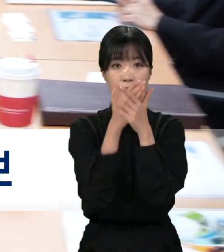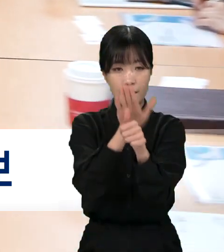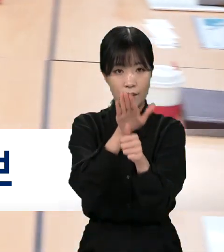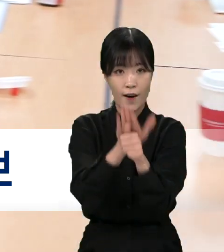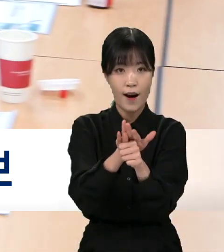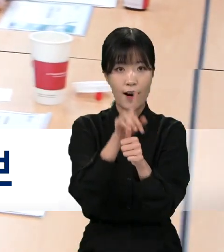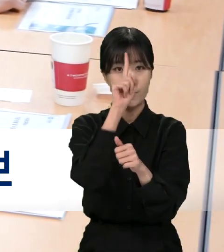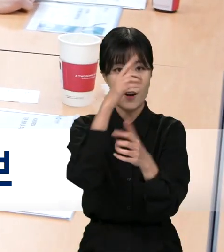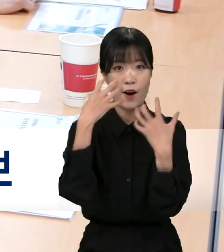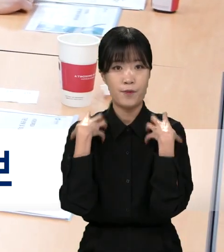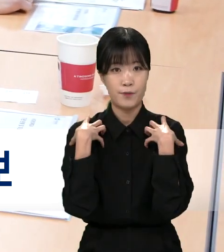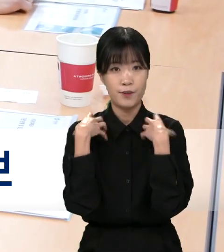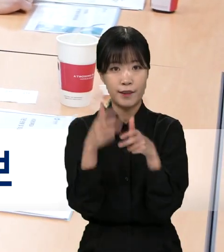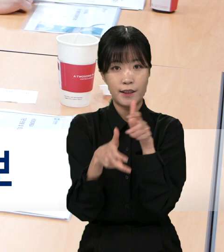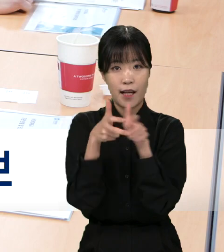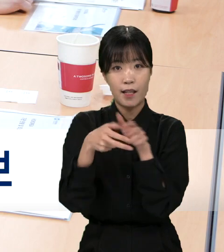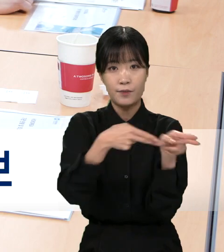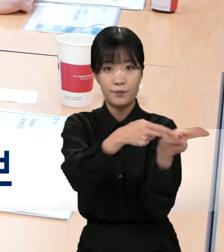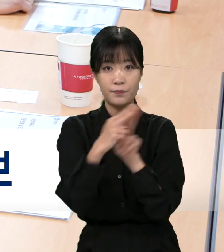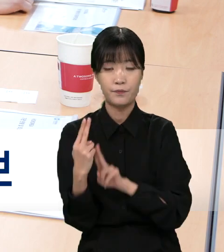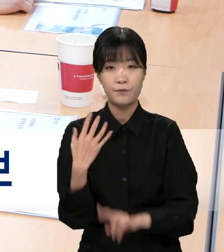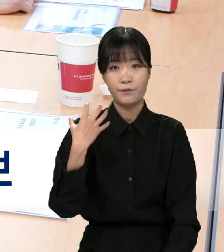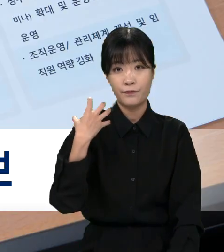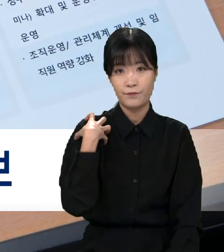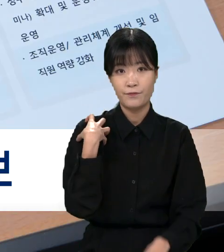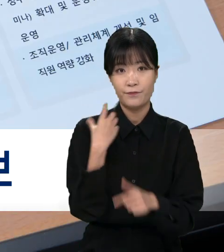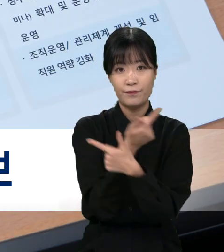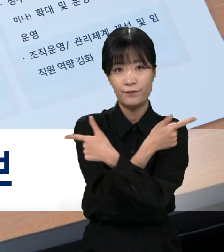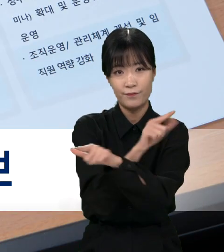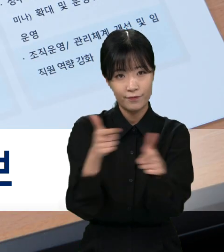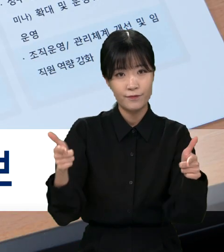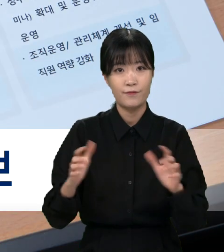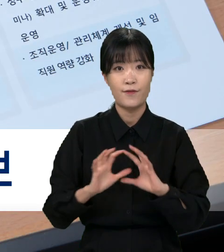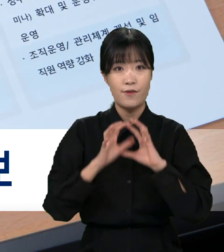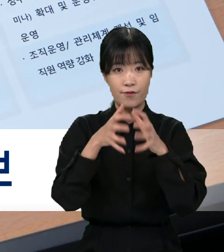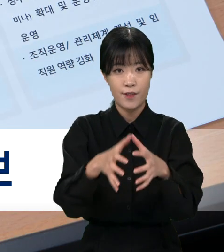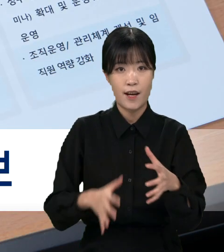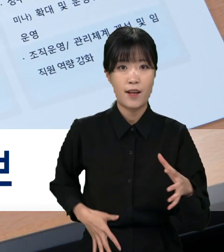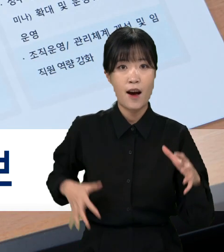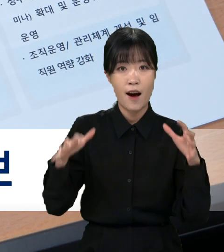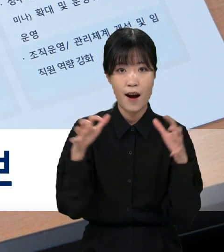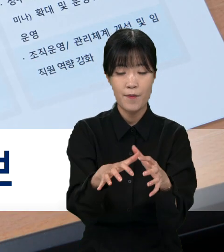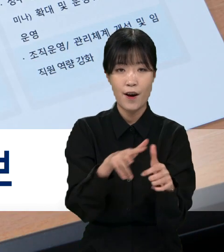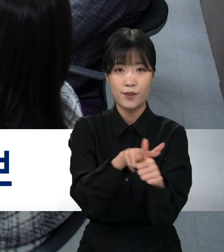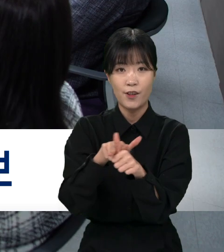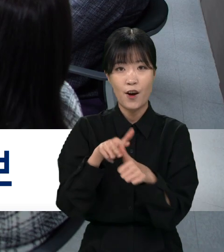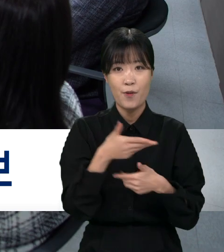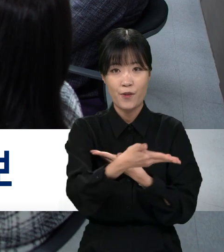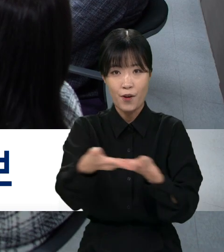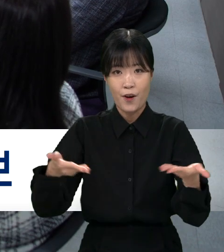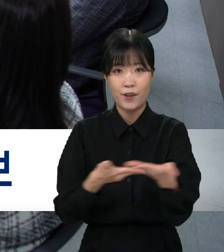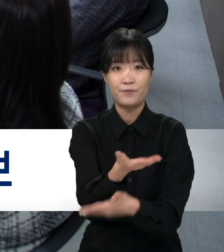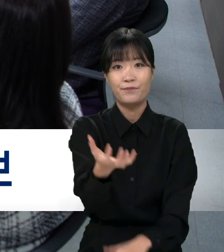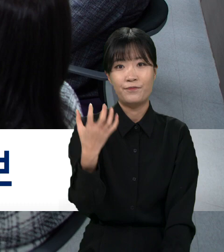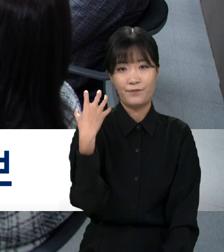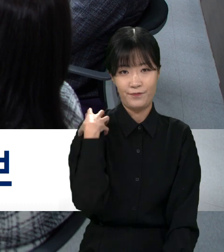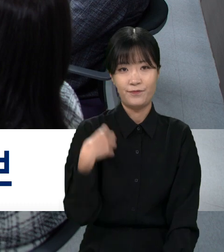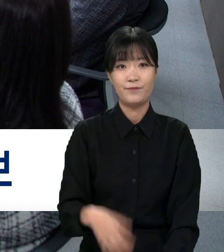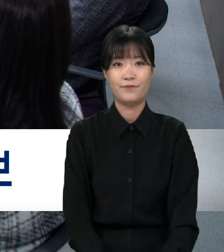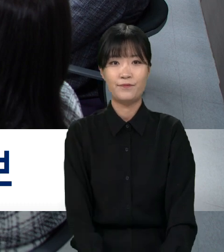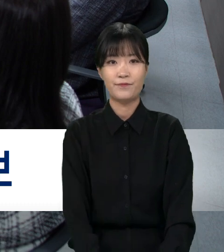있으며 수소 기업의 성장을 지원하고 정부 산업 계관 가교 역할을 하는 등 수소 산업의